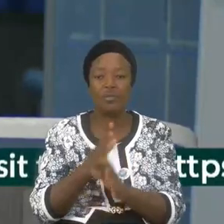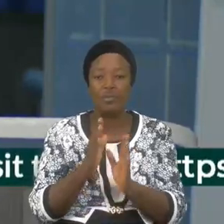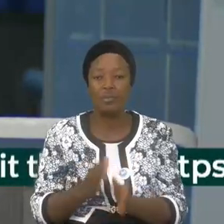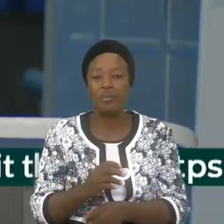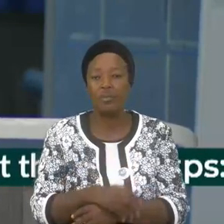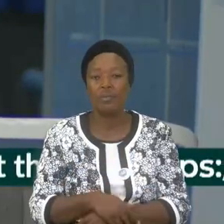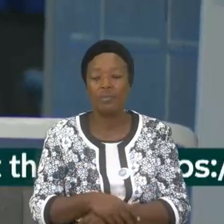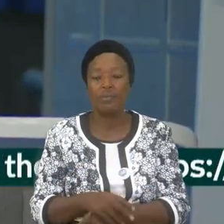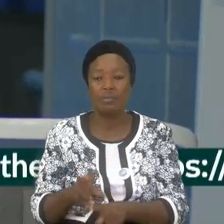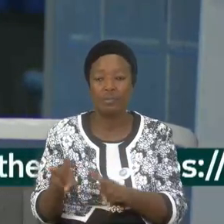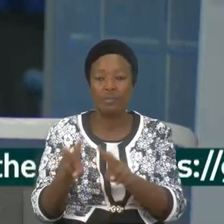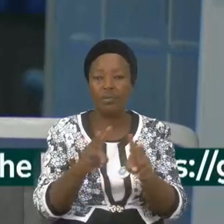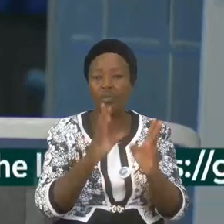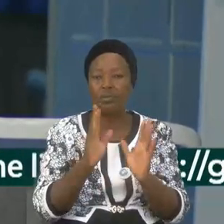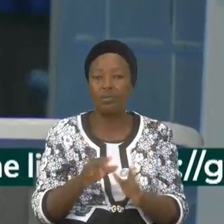Superviseur.